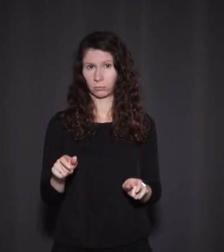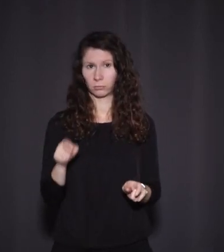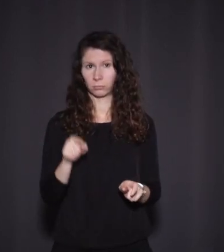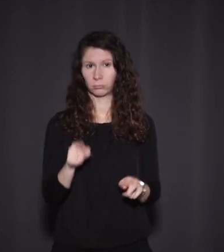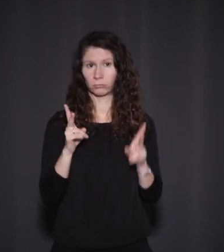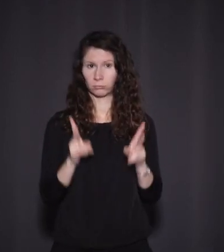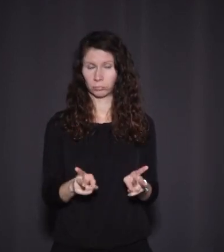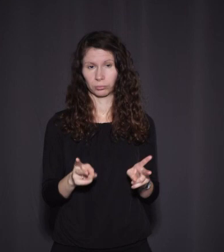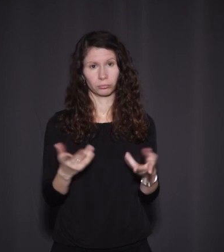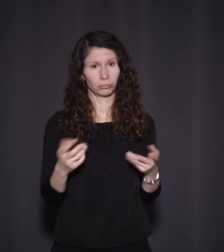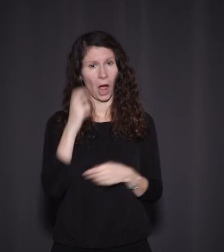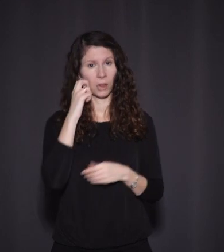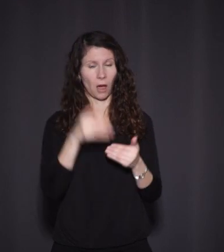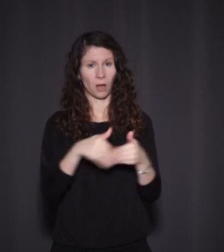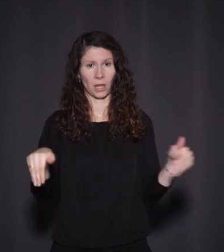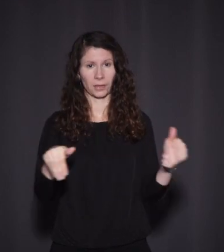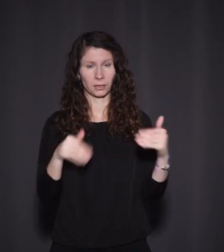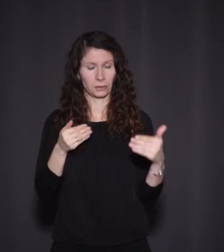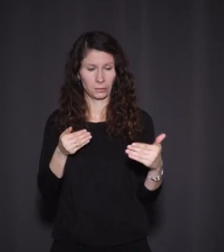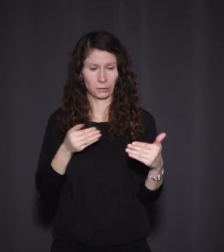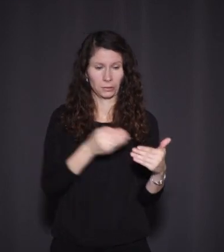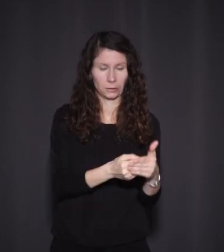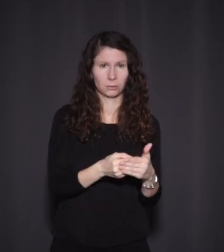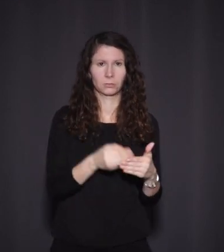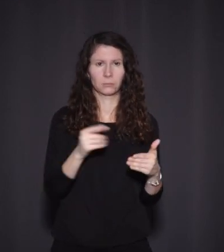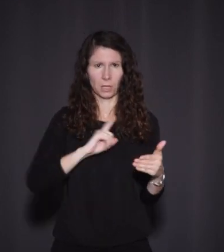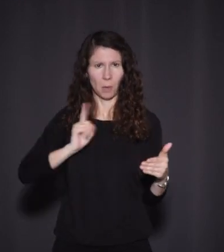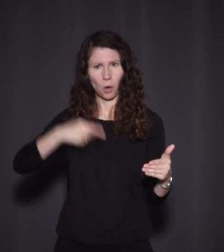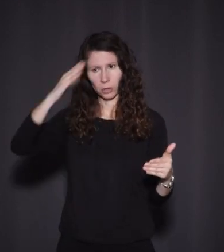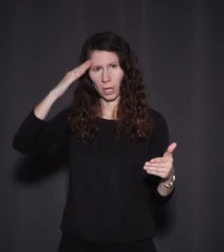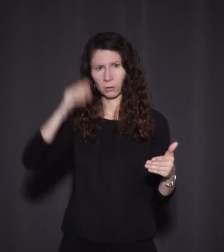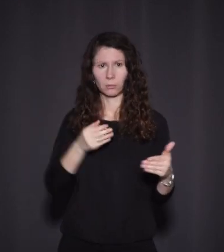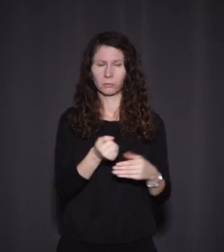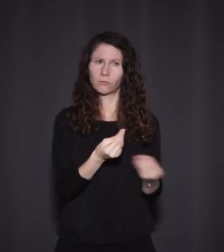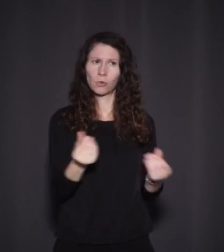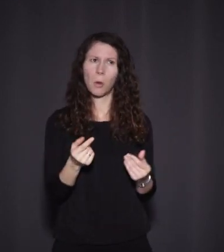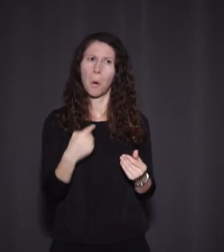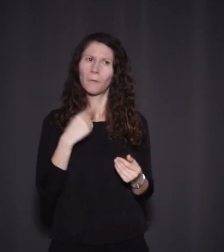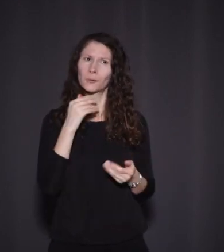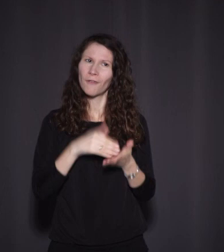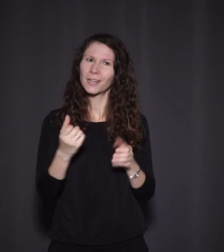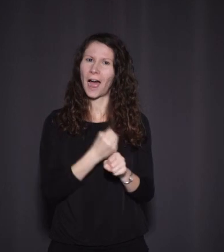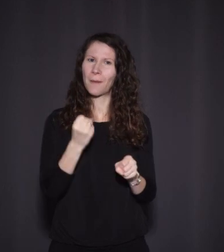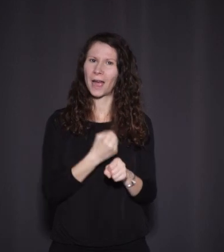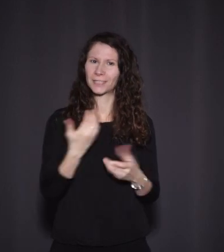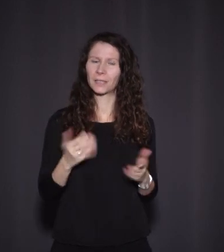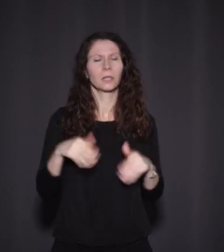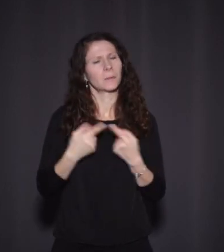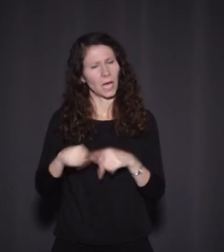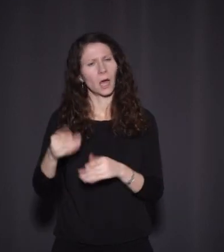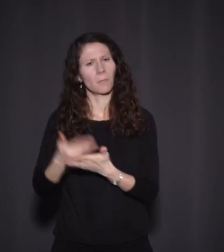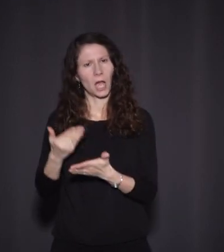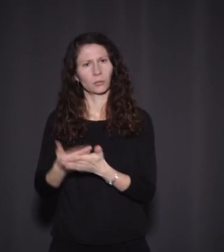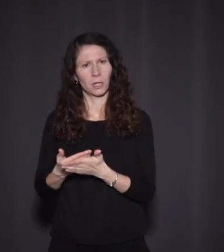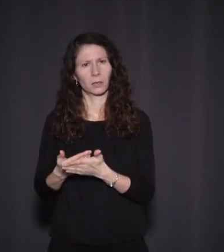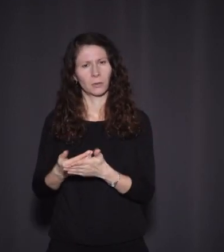Grenze kommen, das kenne ich aus dem persönlichen Umfeld, die merken irgendwann, eigentlich möchte ich noch ein bisschen weiterarbeiten. Ich weiß, dass es auch andere Beispiele gibt, für die wird gleich